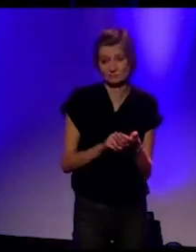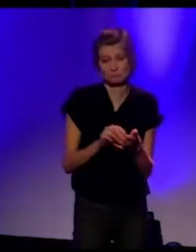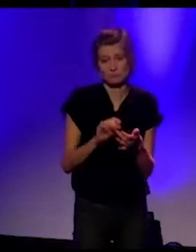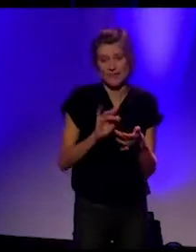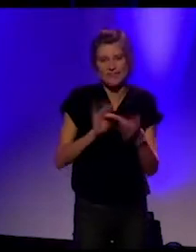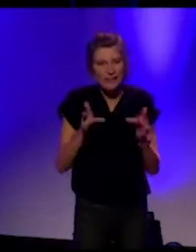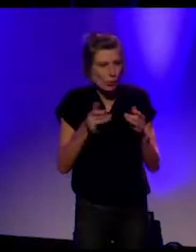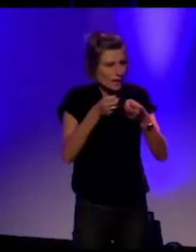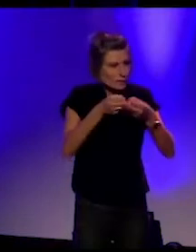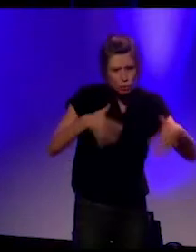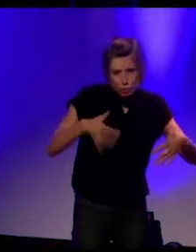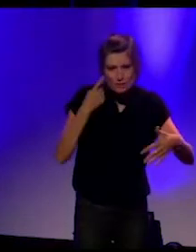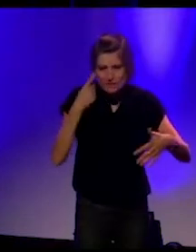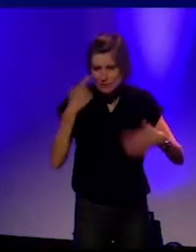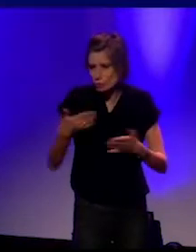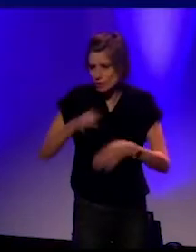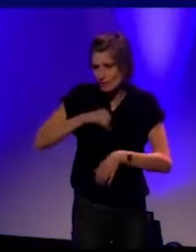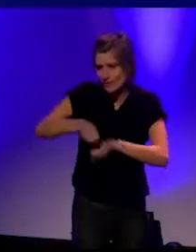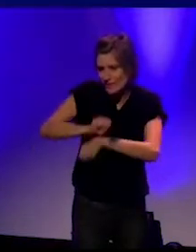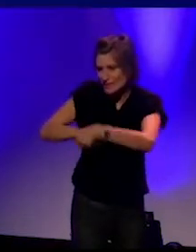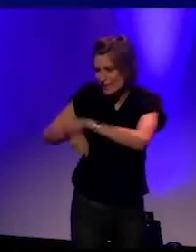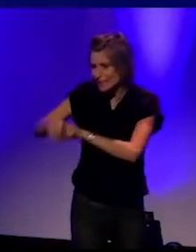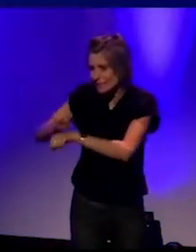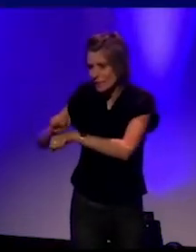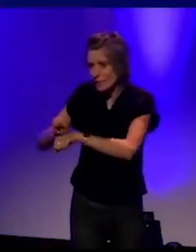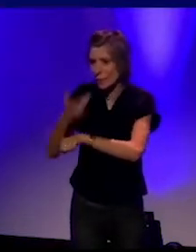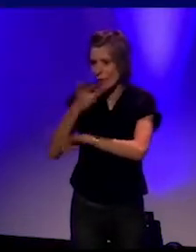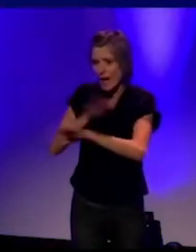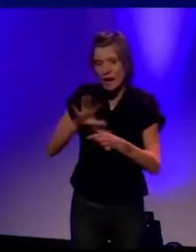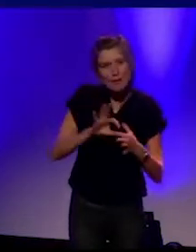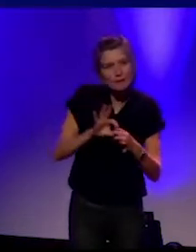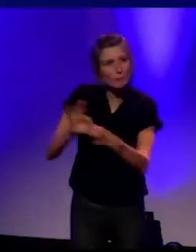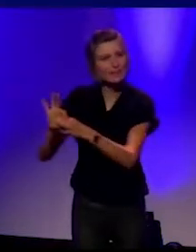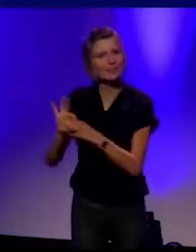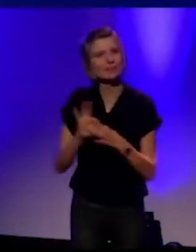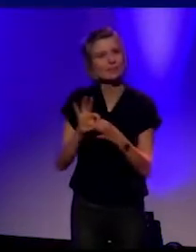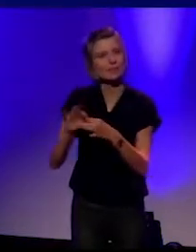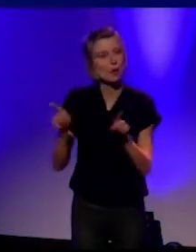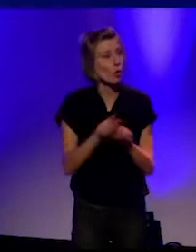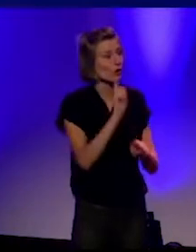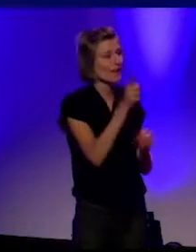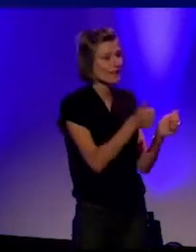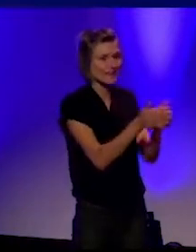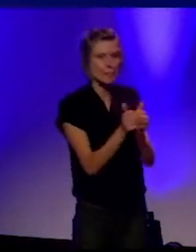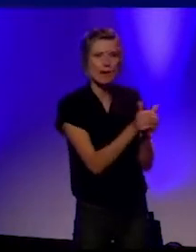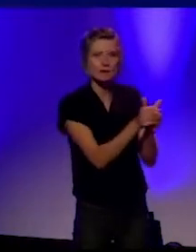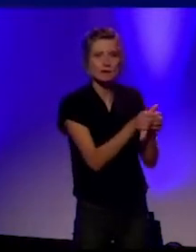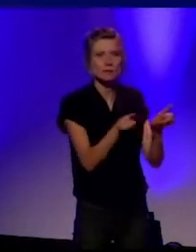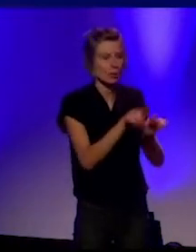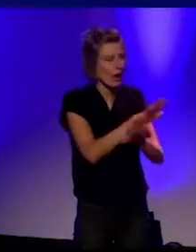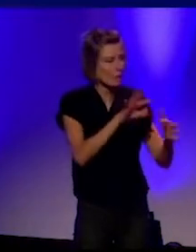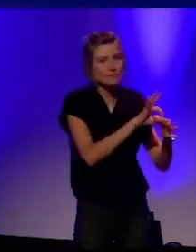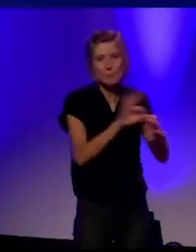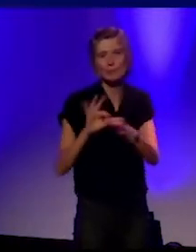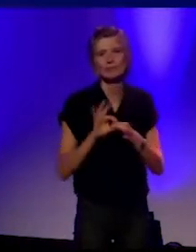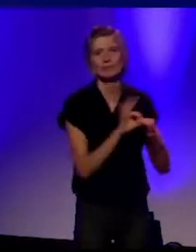die initiatieven die we nu al hebben en verbondenheid creëert met al die externe partners die zo belangrijk zijn om projecten, om ons